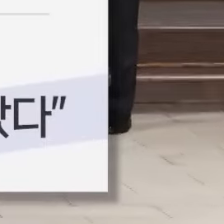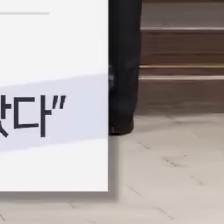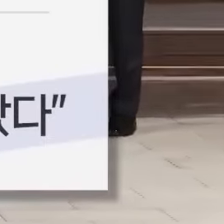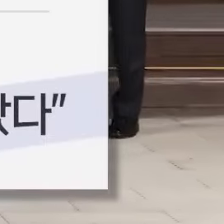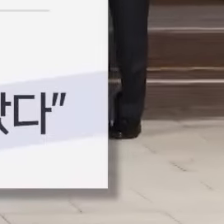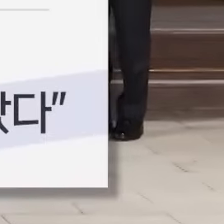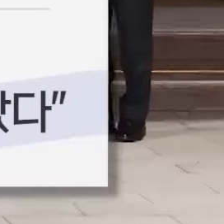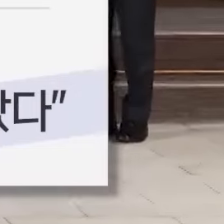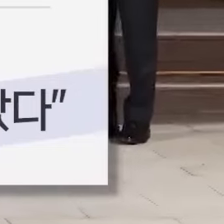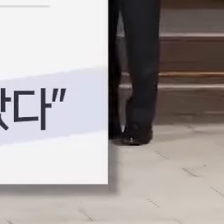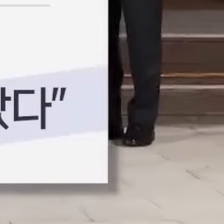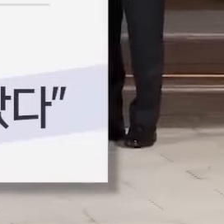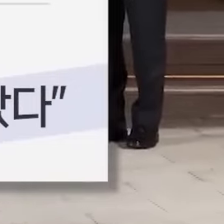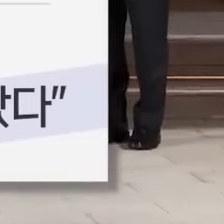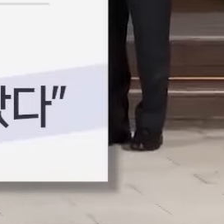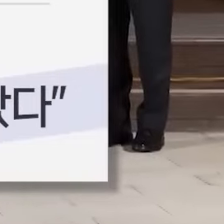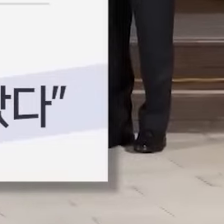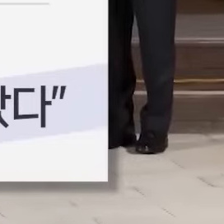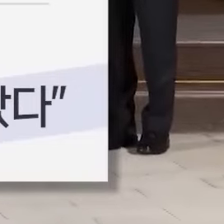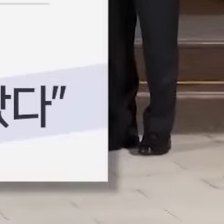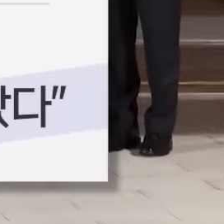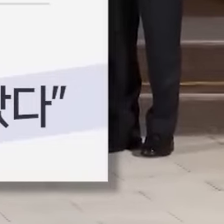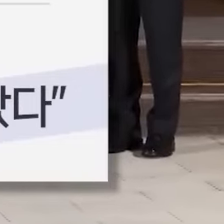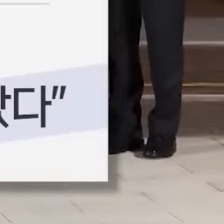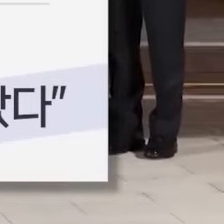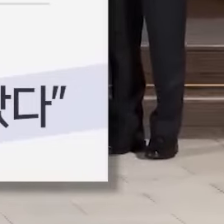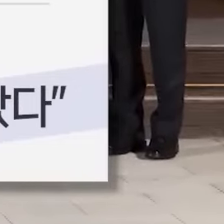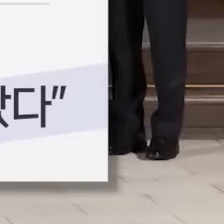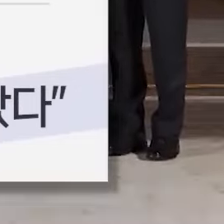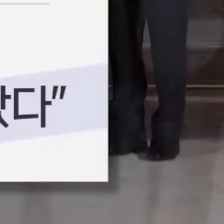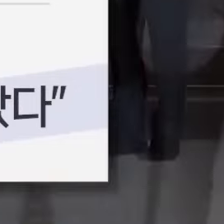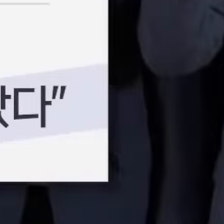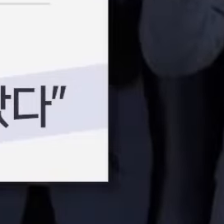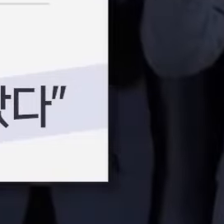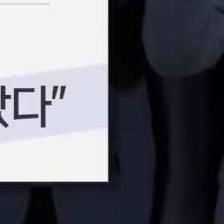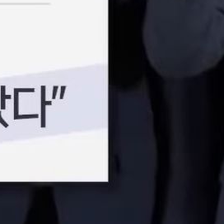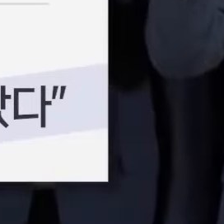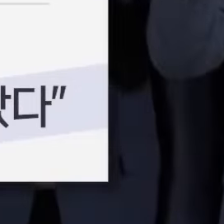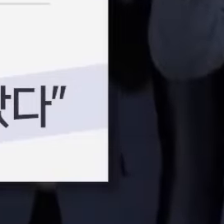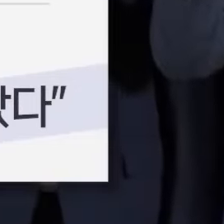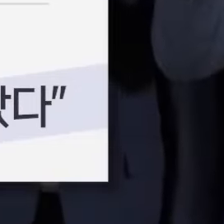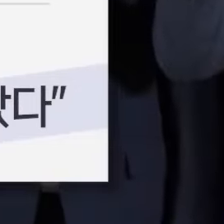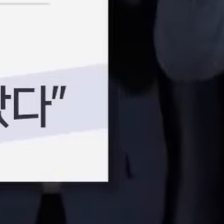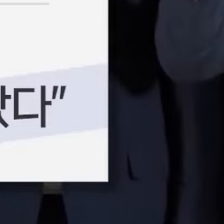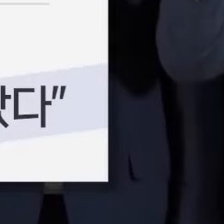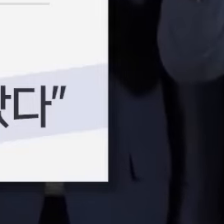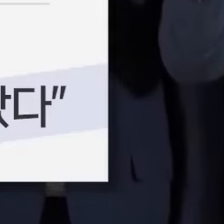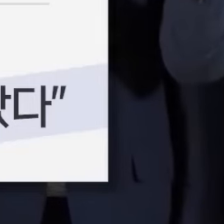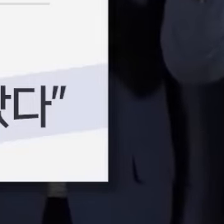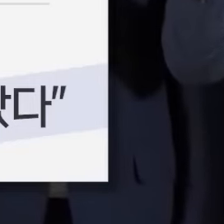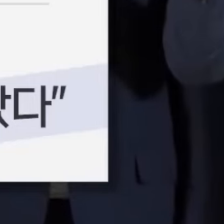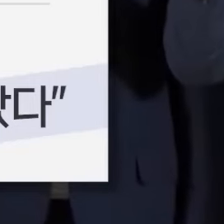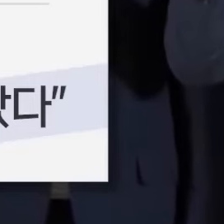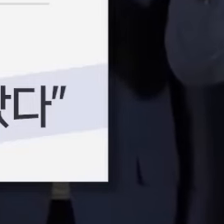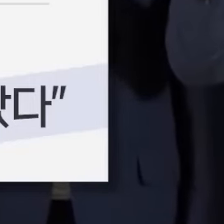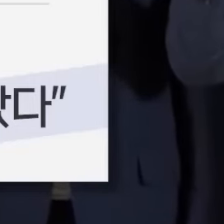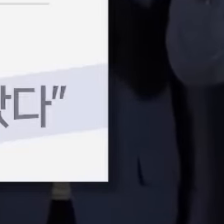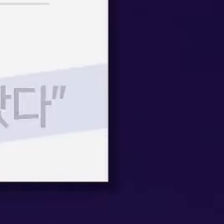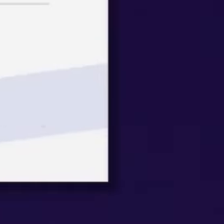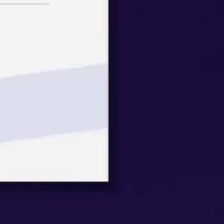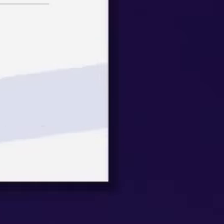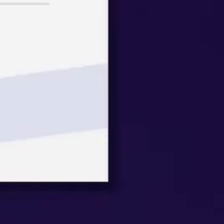대통령실 책임자들 수십명이 모인 자리에서 어느 한 사람도 국정 실패와 민심 이반 에 대해 한 마디도 하지